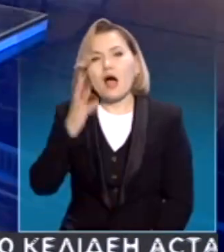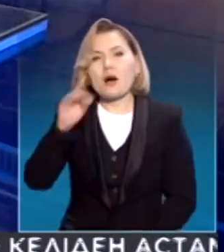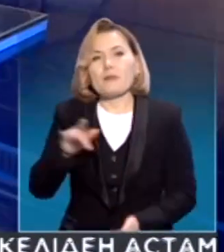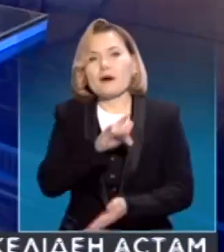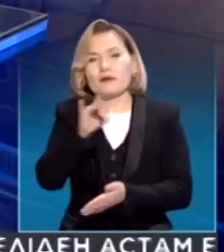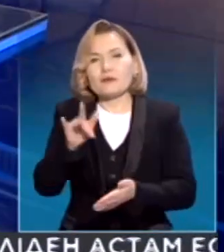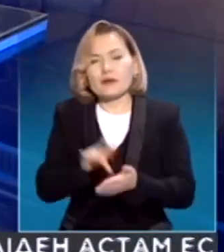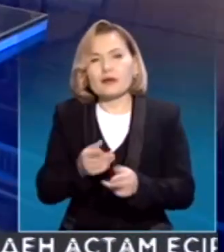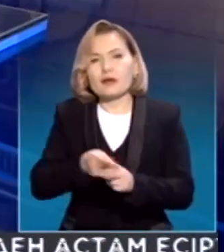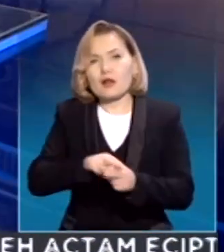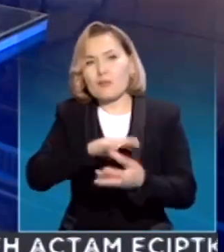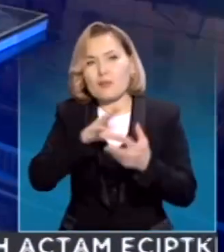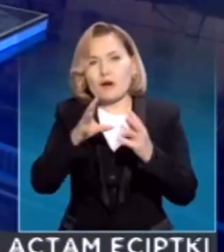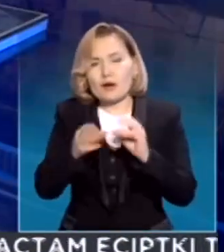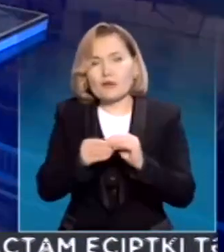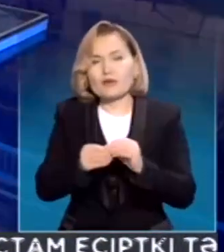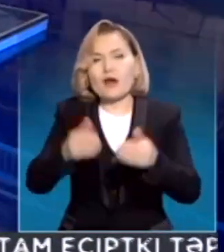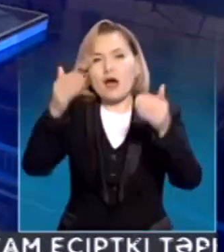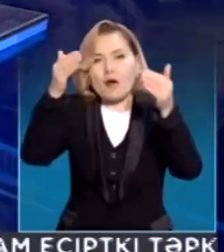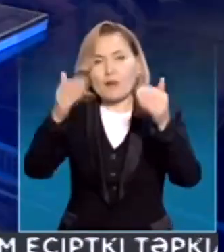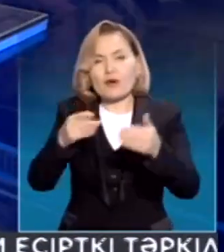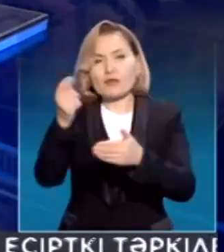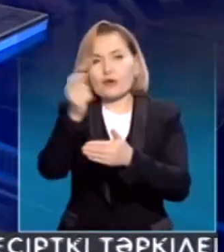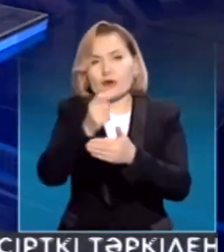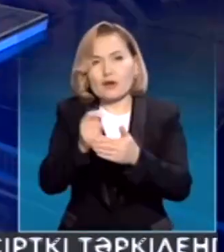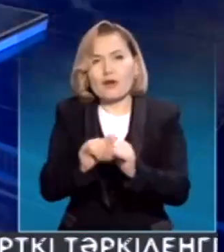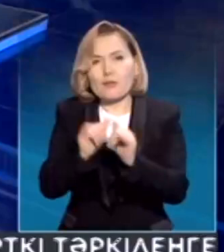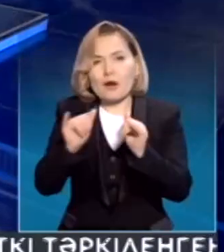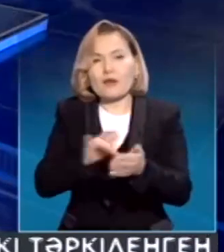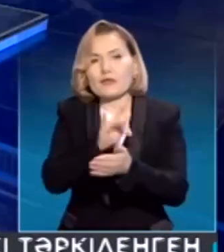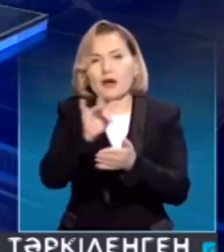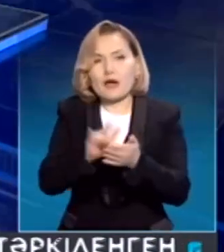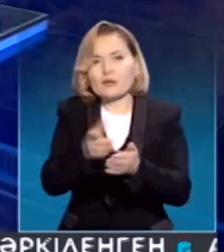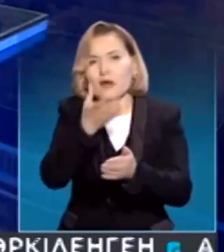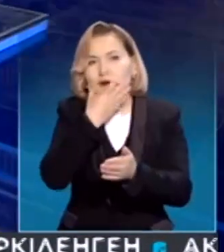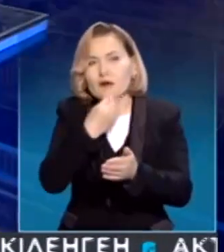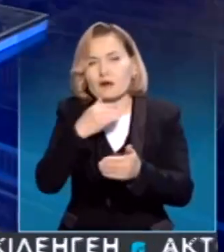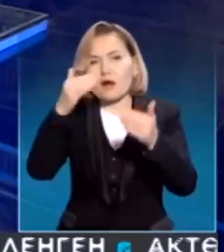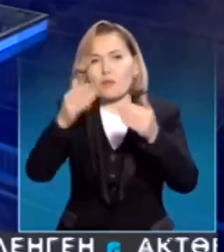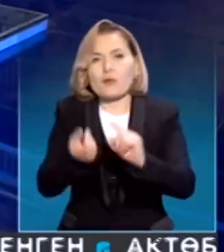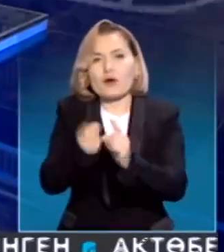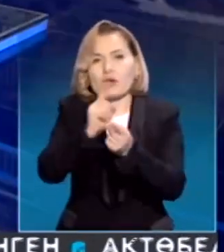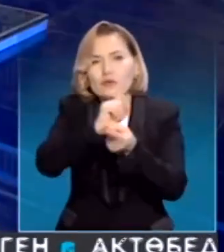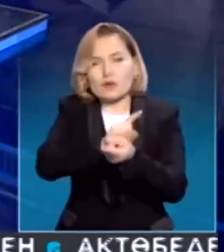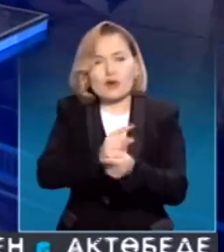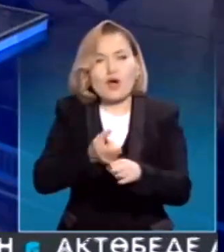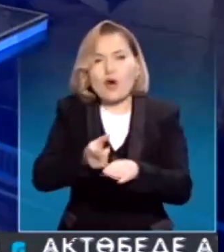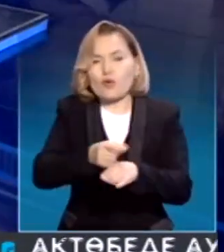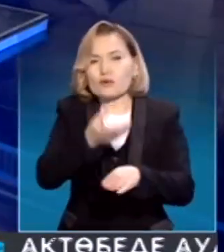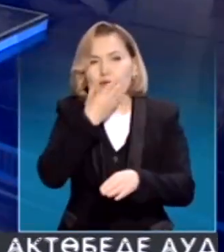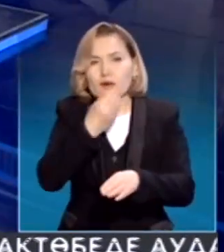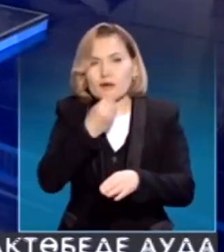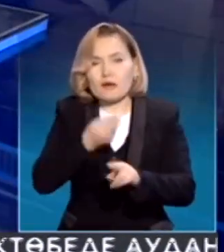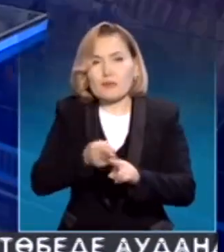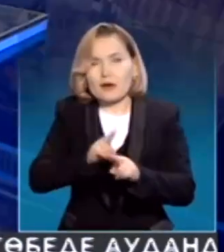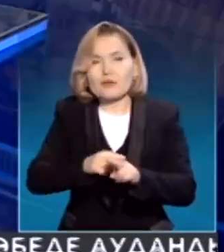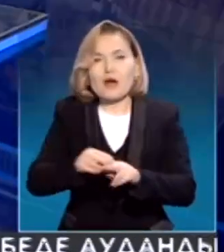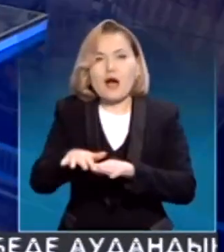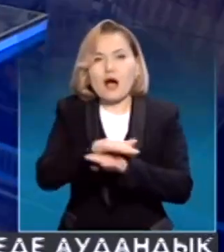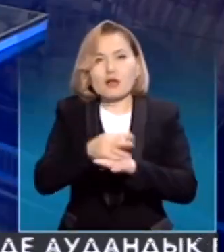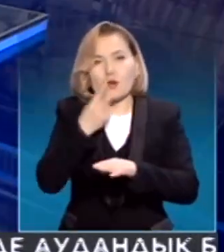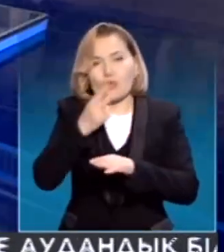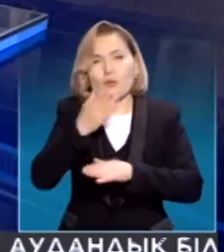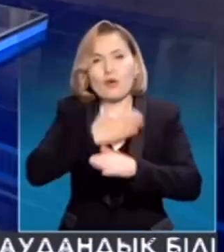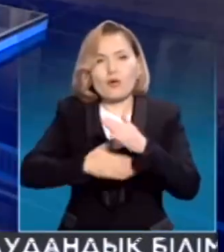Алматыда мағынасы терең муралдар қатары артып келеді. Қала көркінің заман талабына сай түрленуі көңілге қуаныш сыйлайды дейді